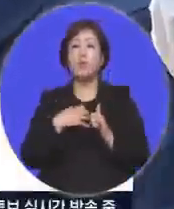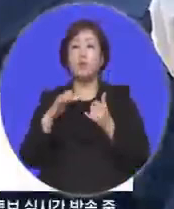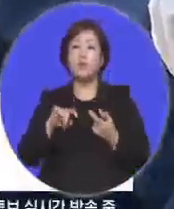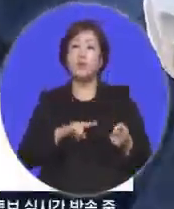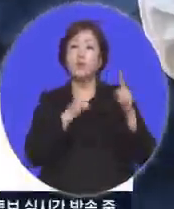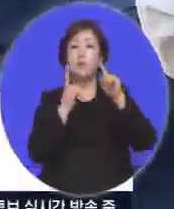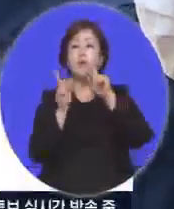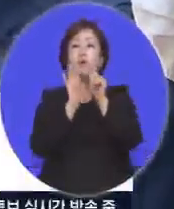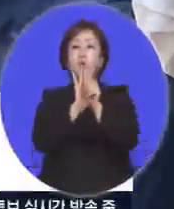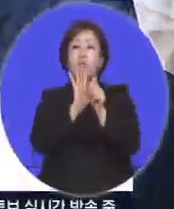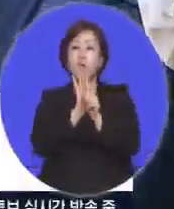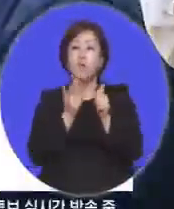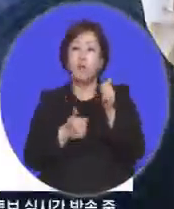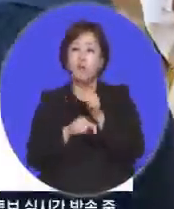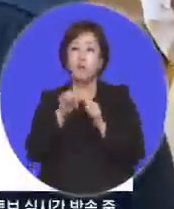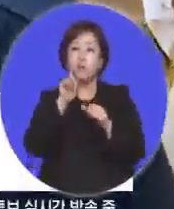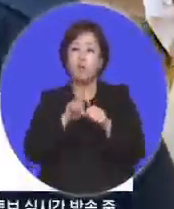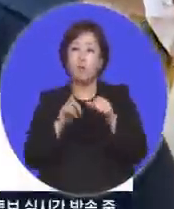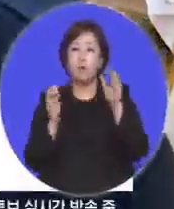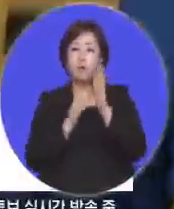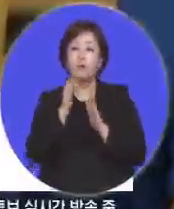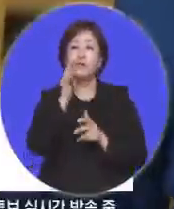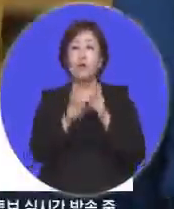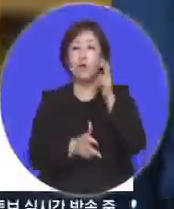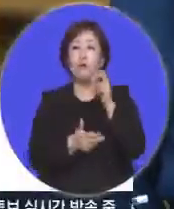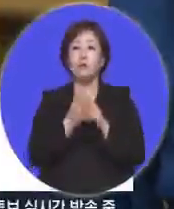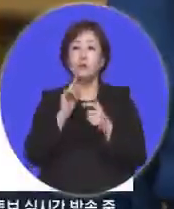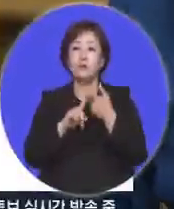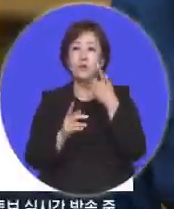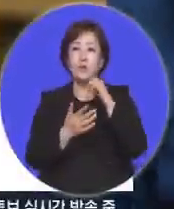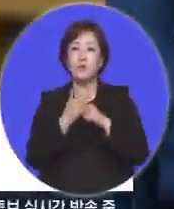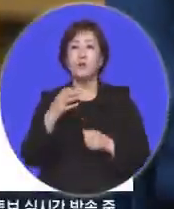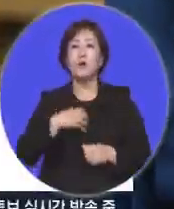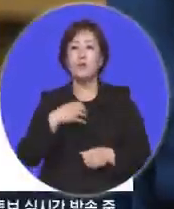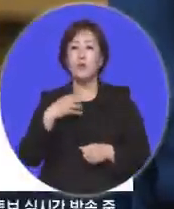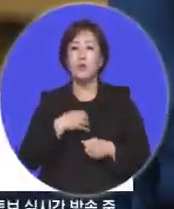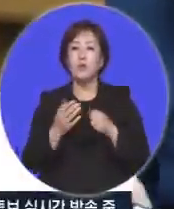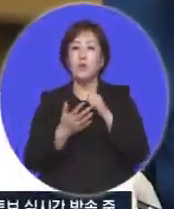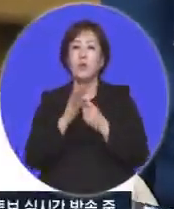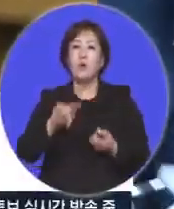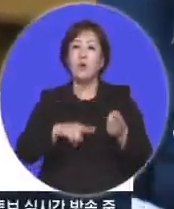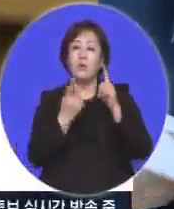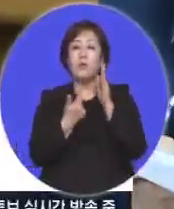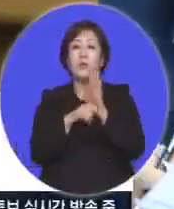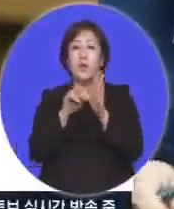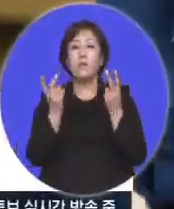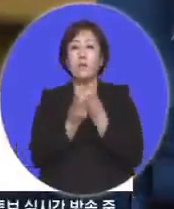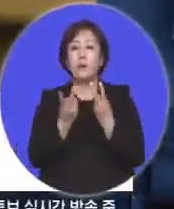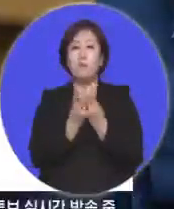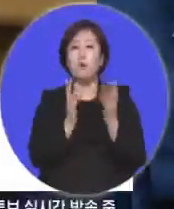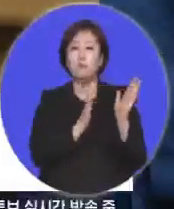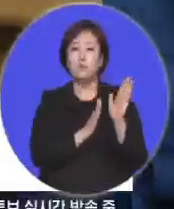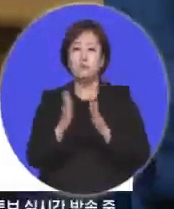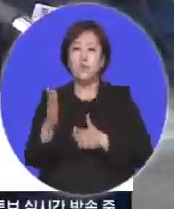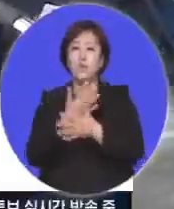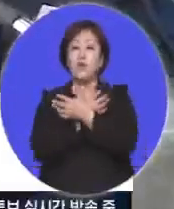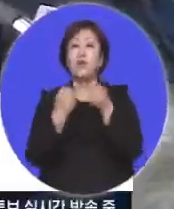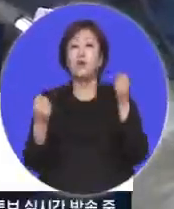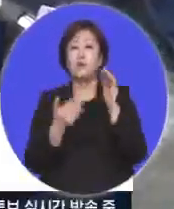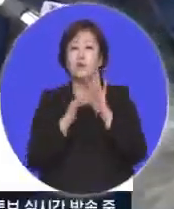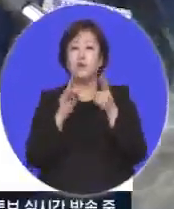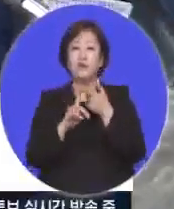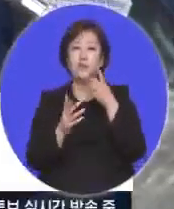했습니다. 노사는 어제 울산 공장에서 코로나19 위기 극복 방안에 특별 합의하고 감염 확산 차단을